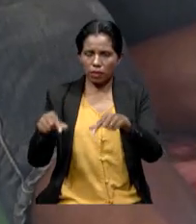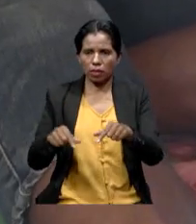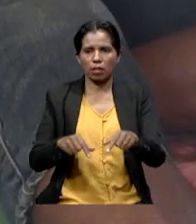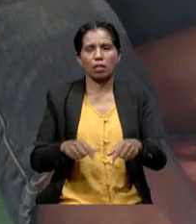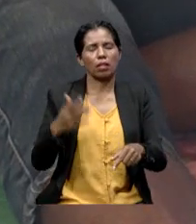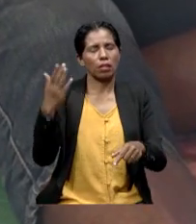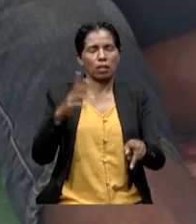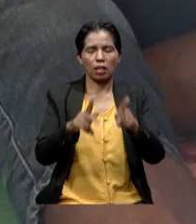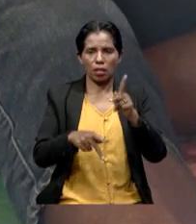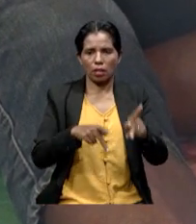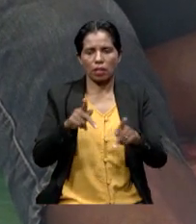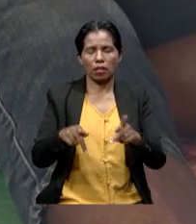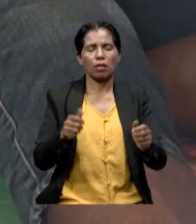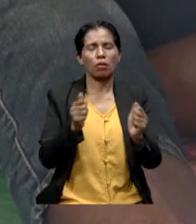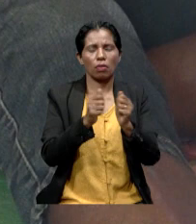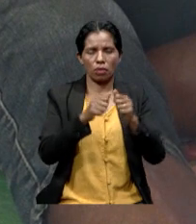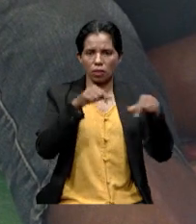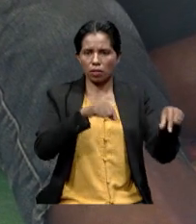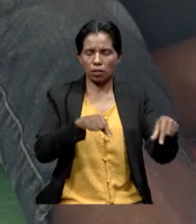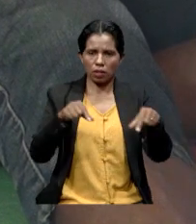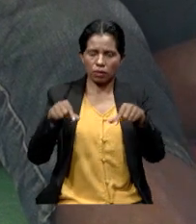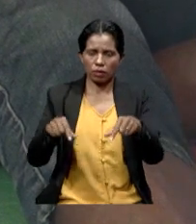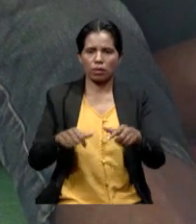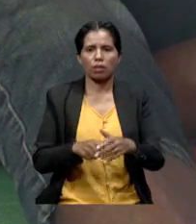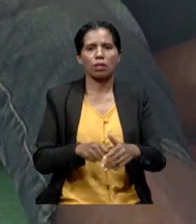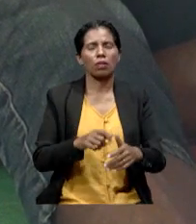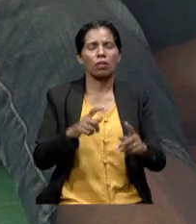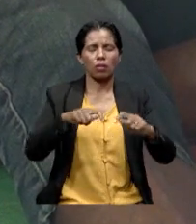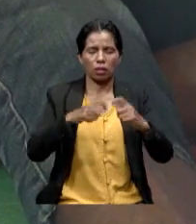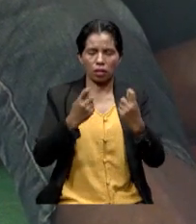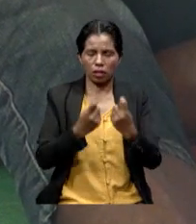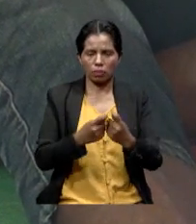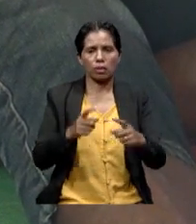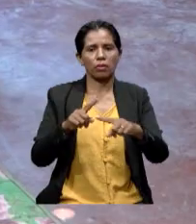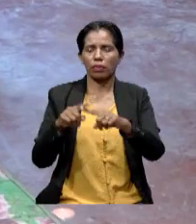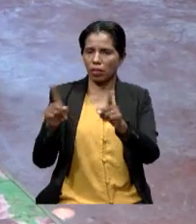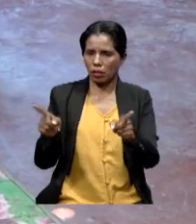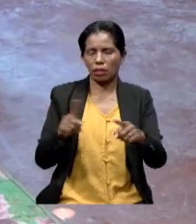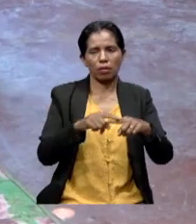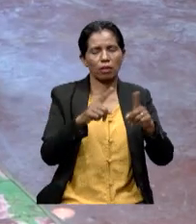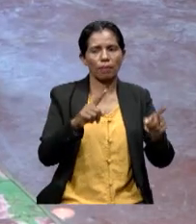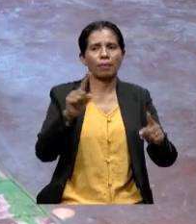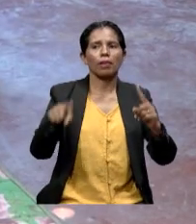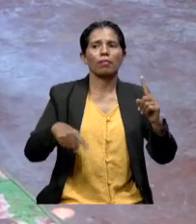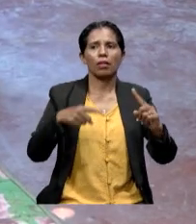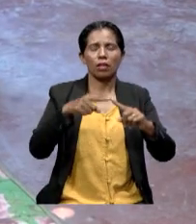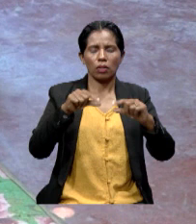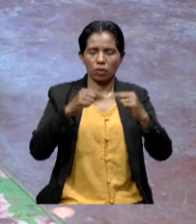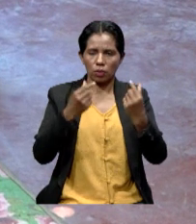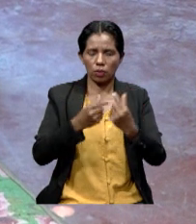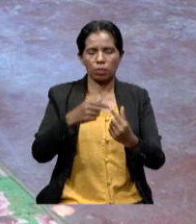iha balumos ho kondisaun difisiensia ho tipu oi-oing. Banghira ekipa